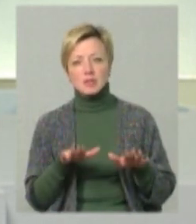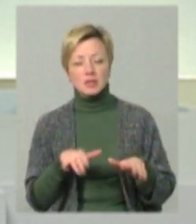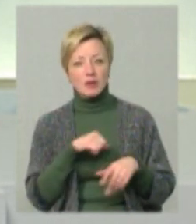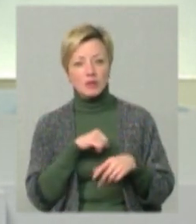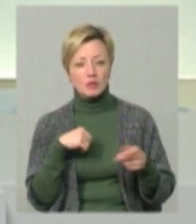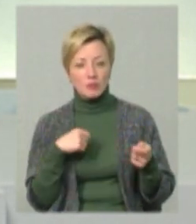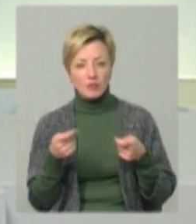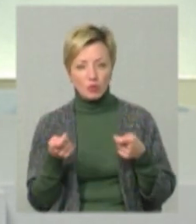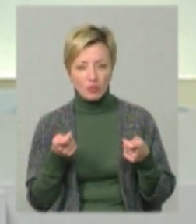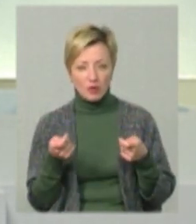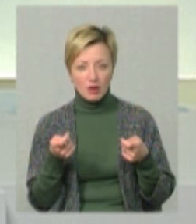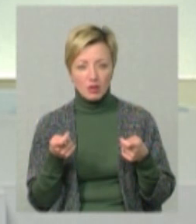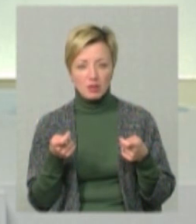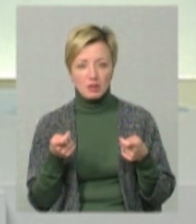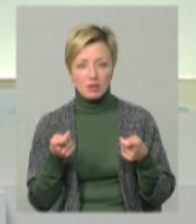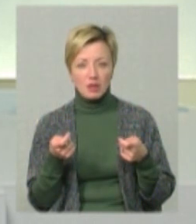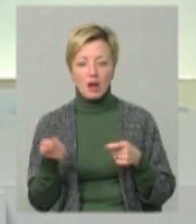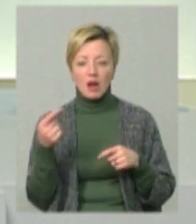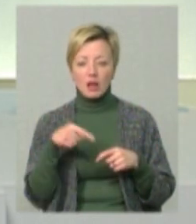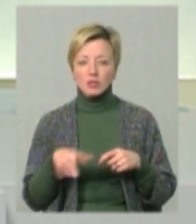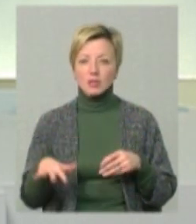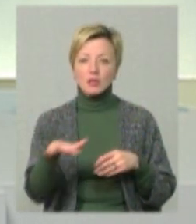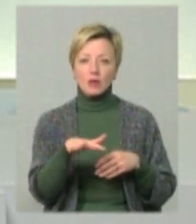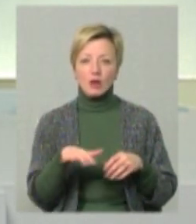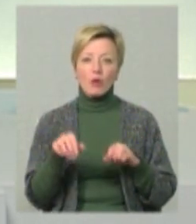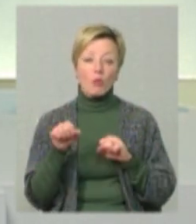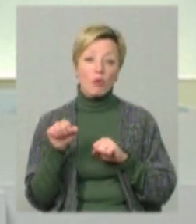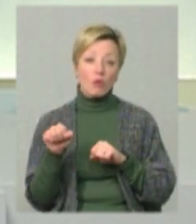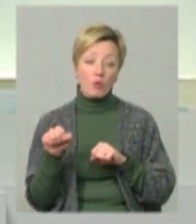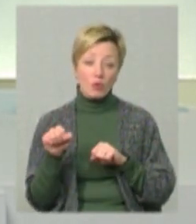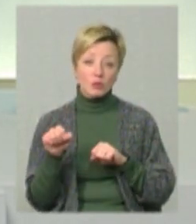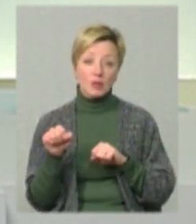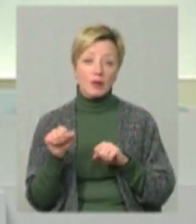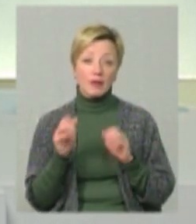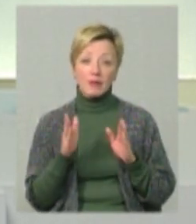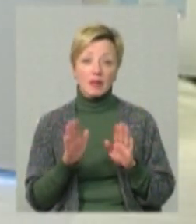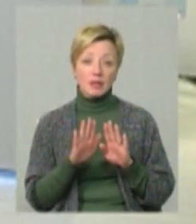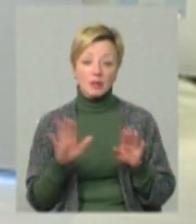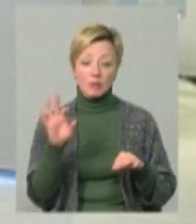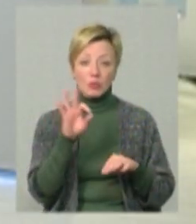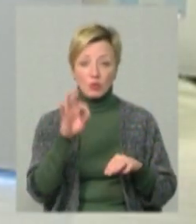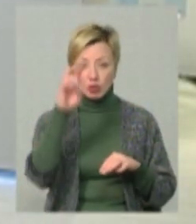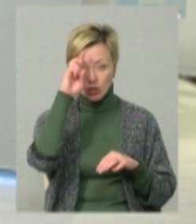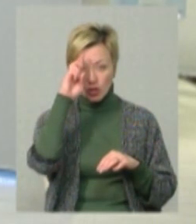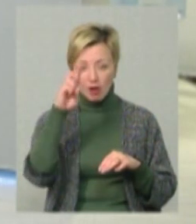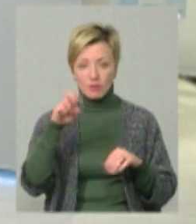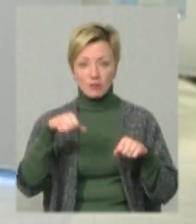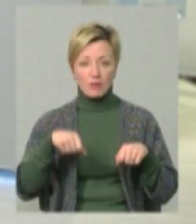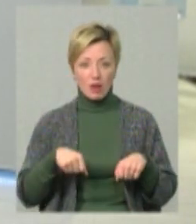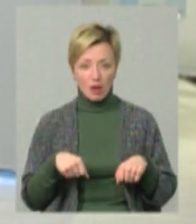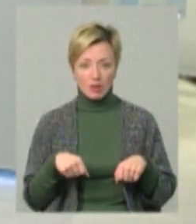органи місцевого самоврядування, адже територіальна оборона, вона не тільки про органи